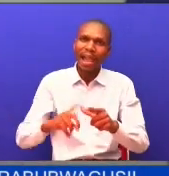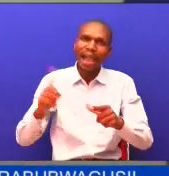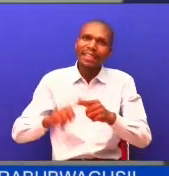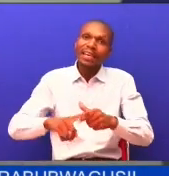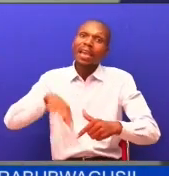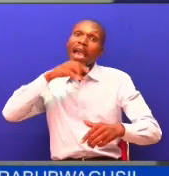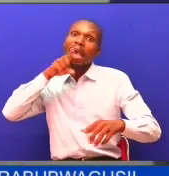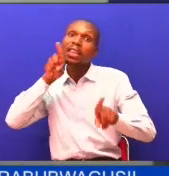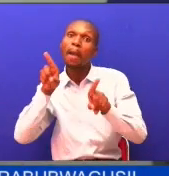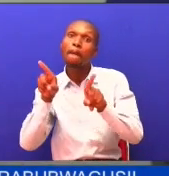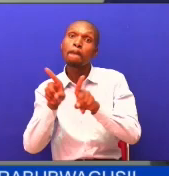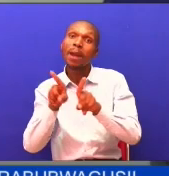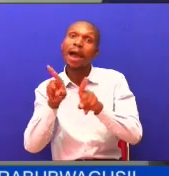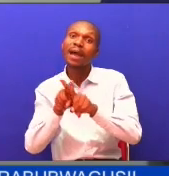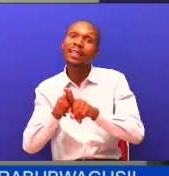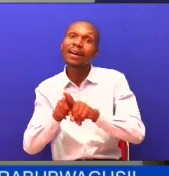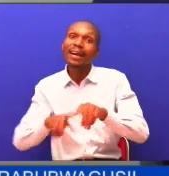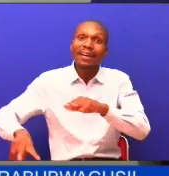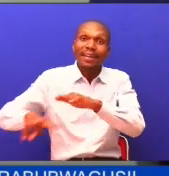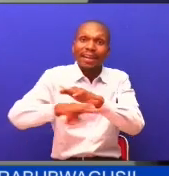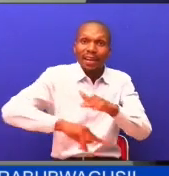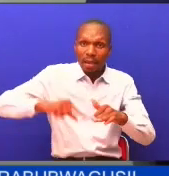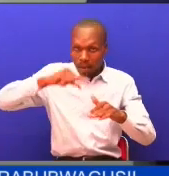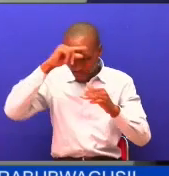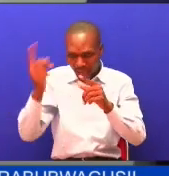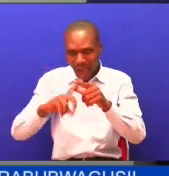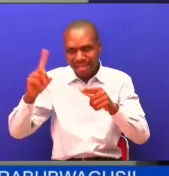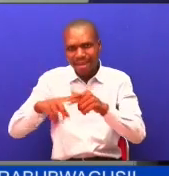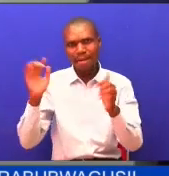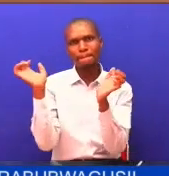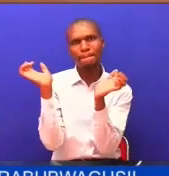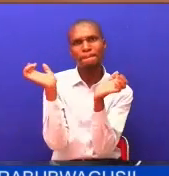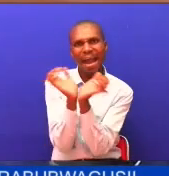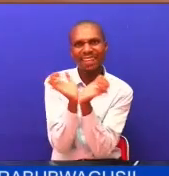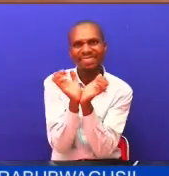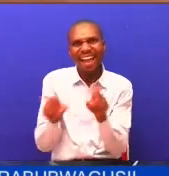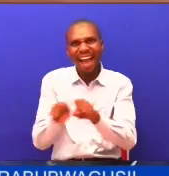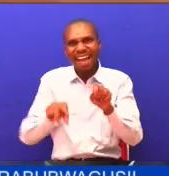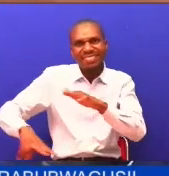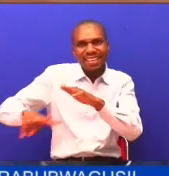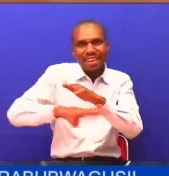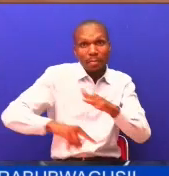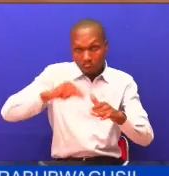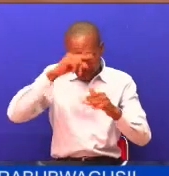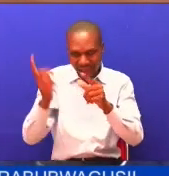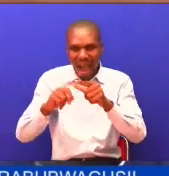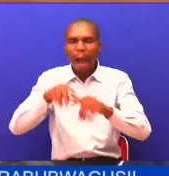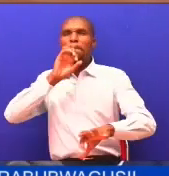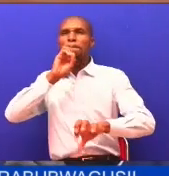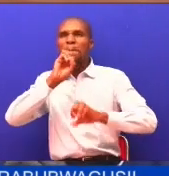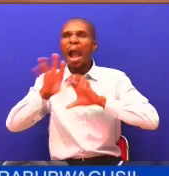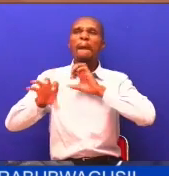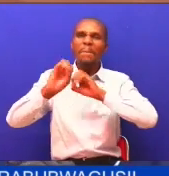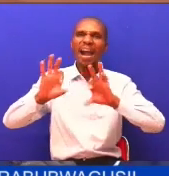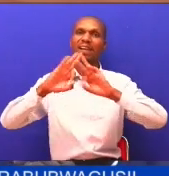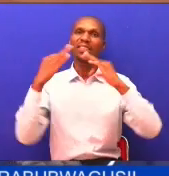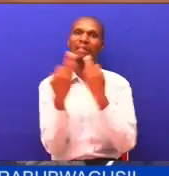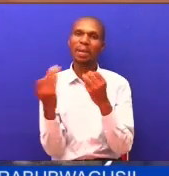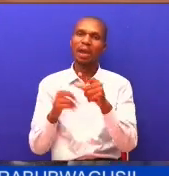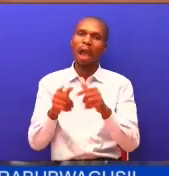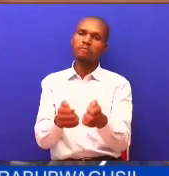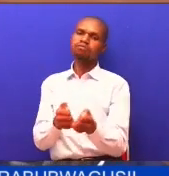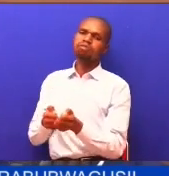mumuru mwaba sirieta Ruben Monda aso kutumeka chinguru chia visi ya ye yobo deputy governor. Kupatikana nilio mana liege nkali okubutora